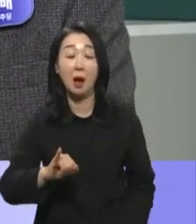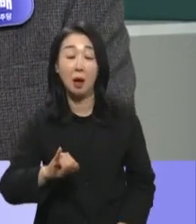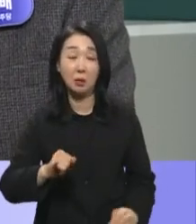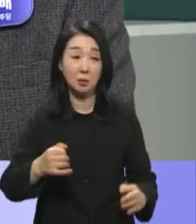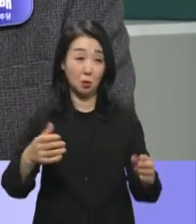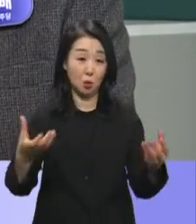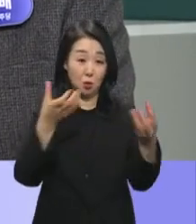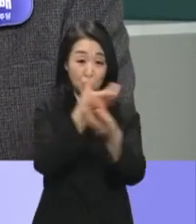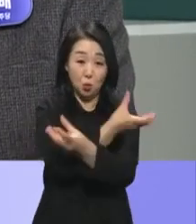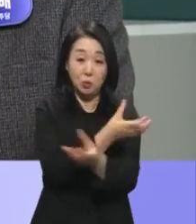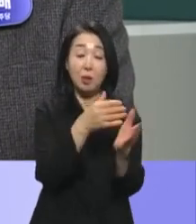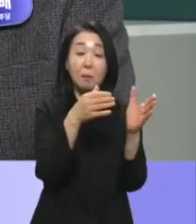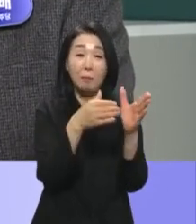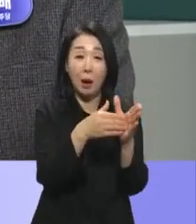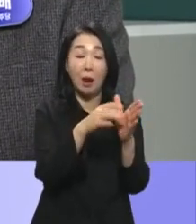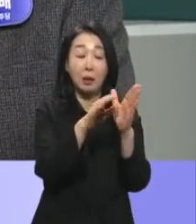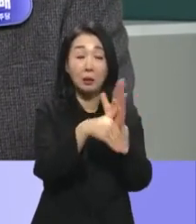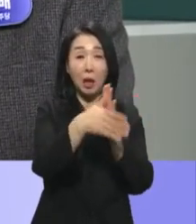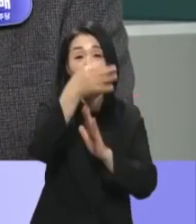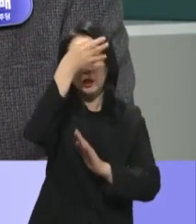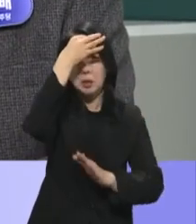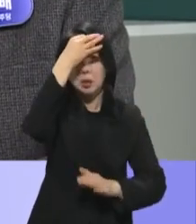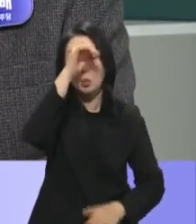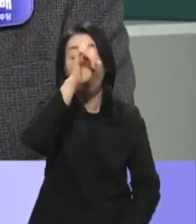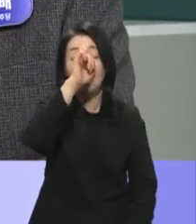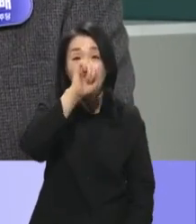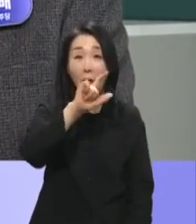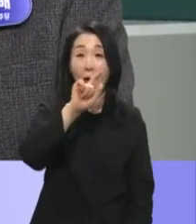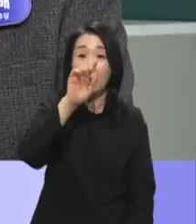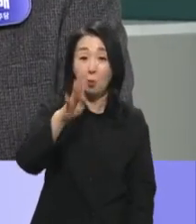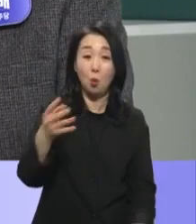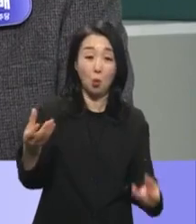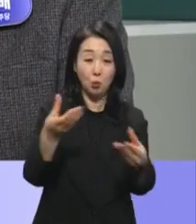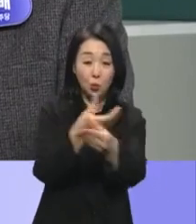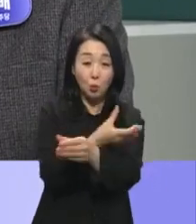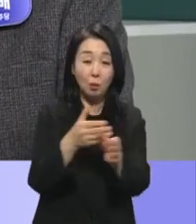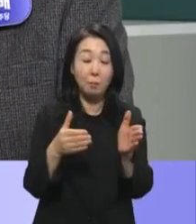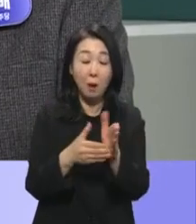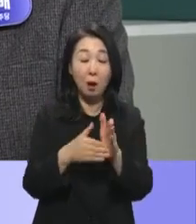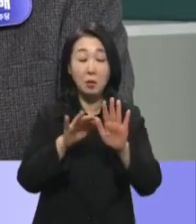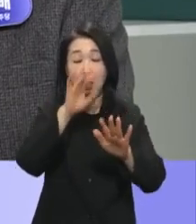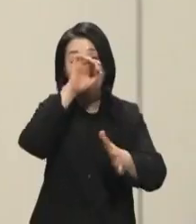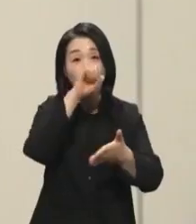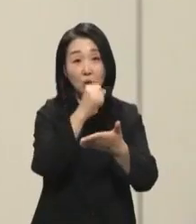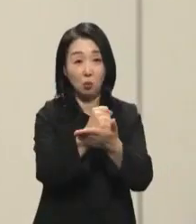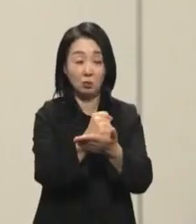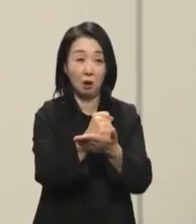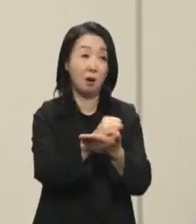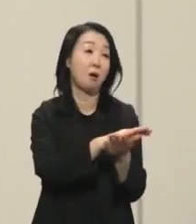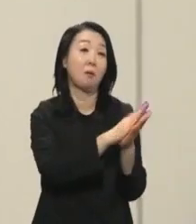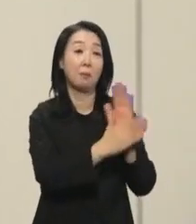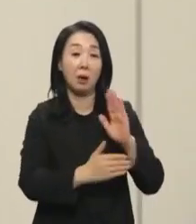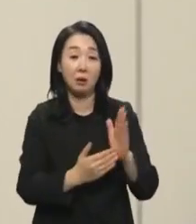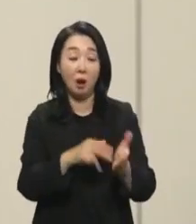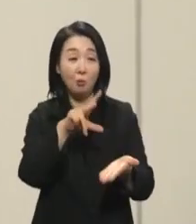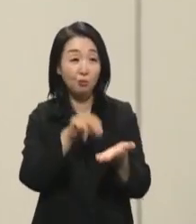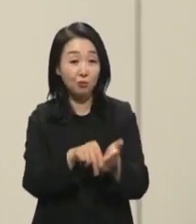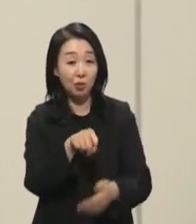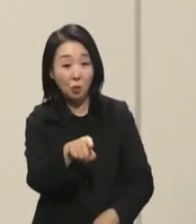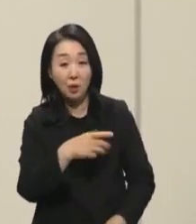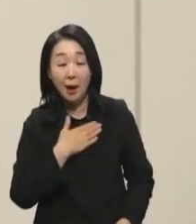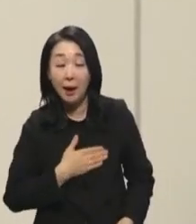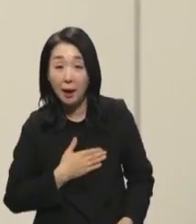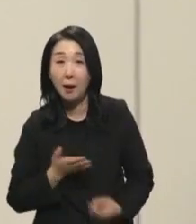했더니 이제 더 성능이 좋은 포로 교체를 했더니 이게 정상화 됐거든요 그니까 문제는 거기 있었다라는 것은